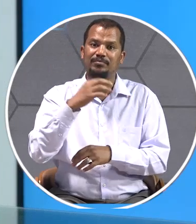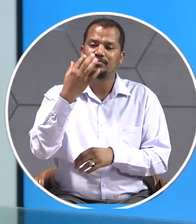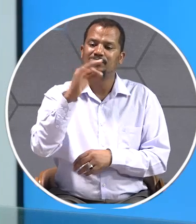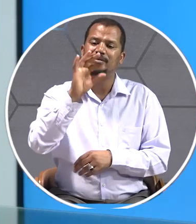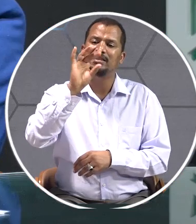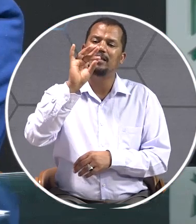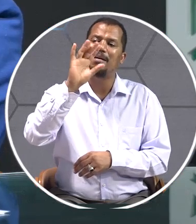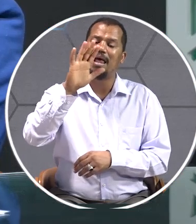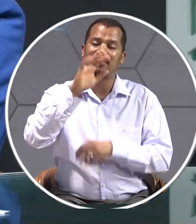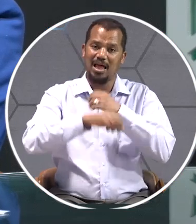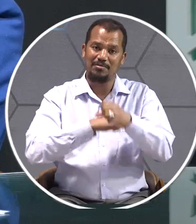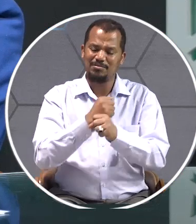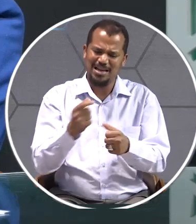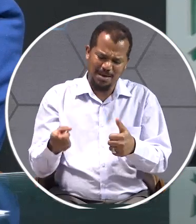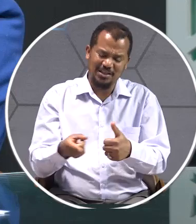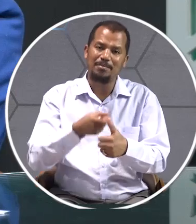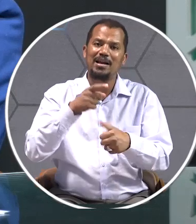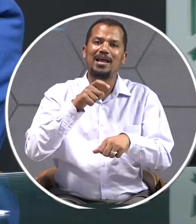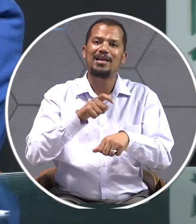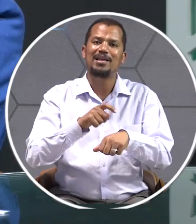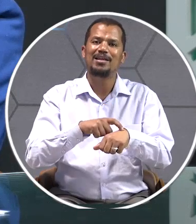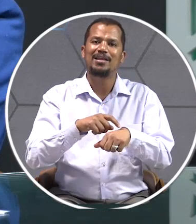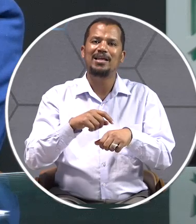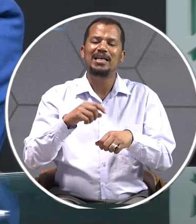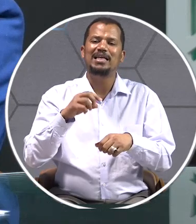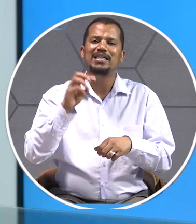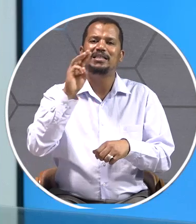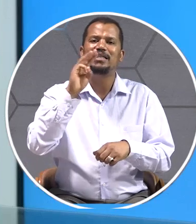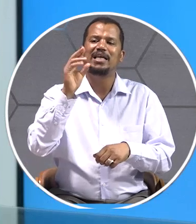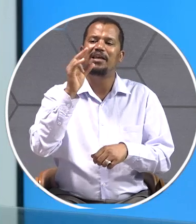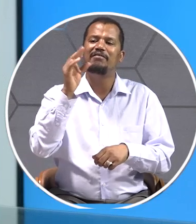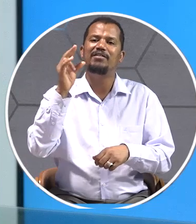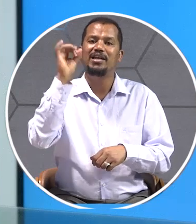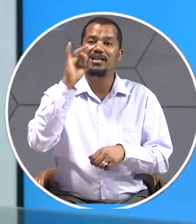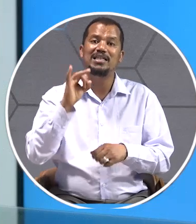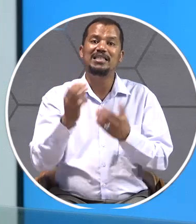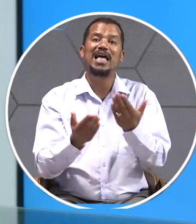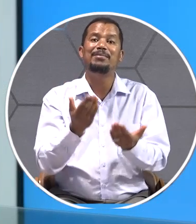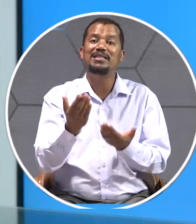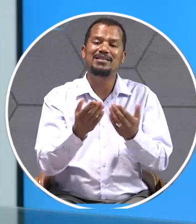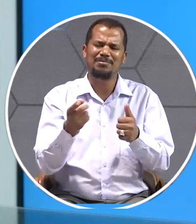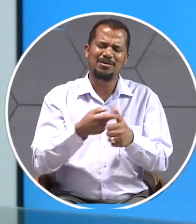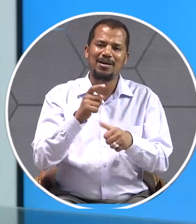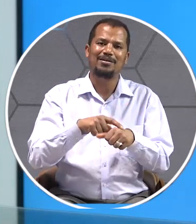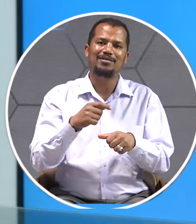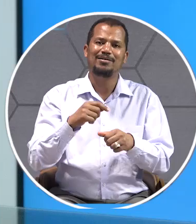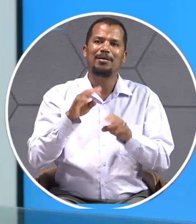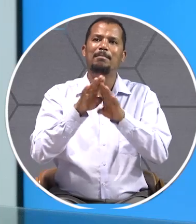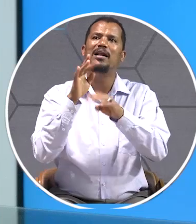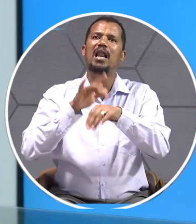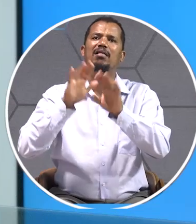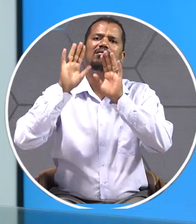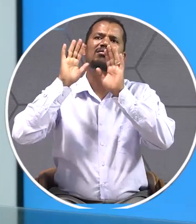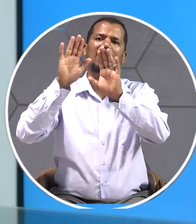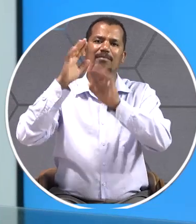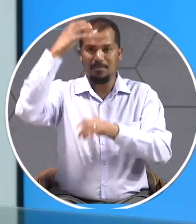1985 ዓ.ም ተምረት ለመጀመሪያ ጊዜ ሲቪል ሰርቪስ እዛ ነው ለመጀመሪያ ጊዜ ተለጠፈ በር ላይ መንግስት